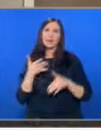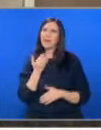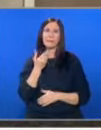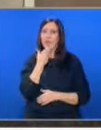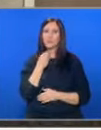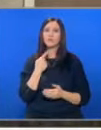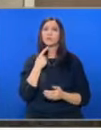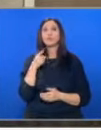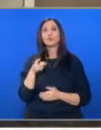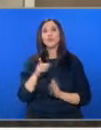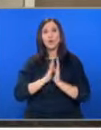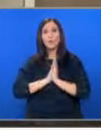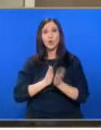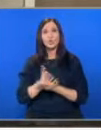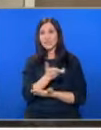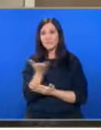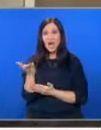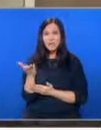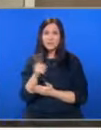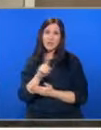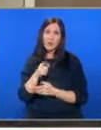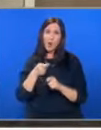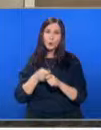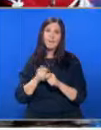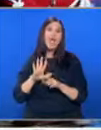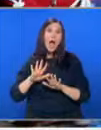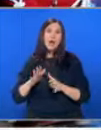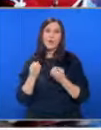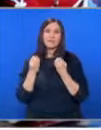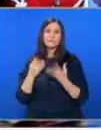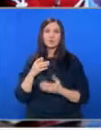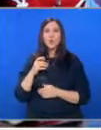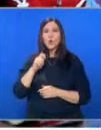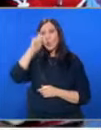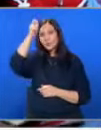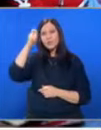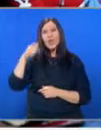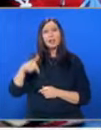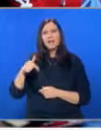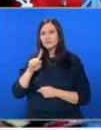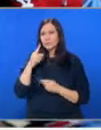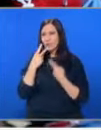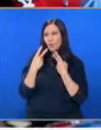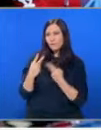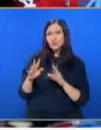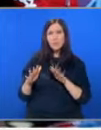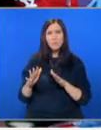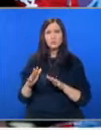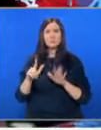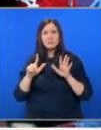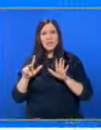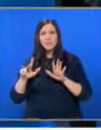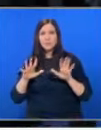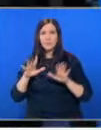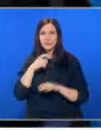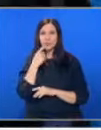и затова го моля чрез вас да не го прави, ако е възможно. Господин Главчев, не съм го виждал, може би, от